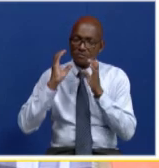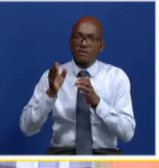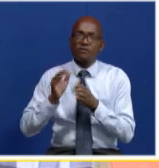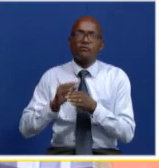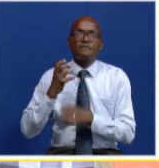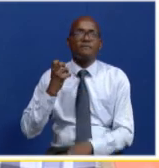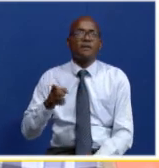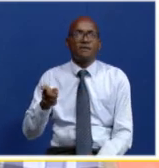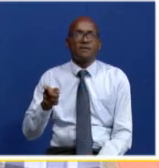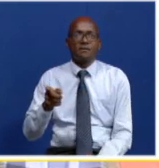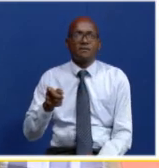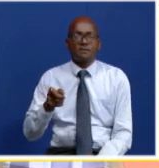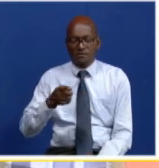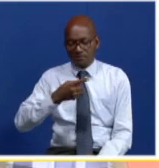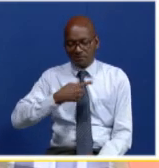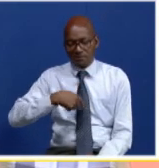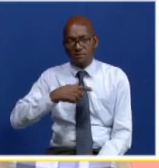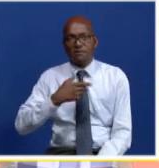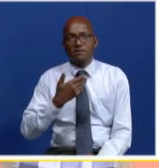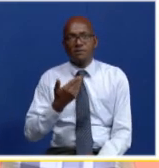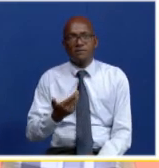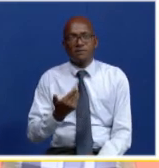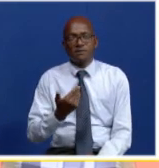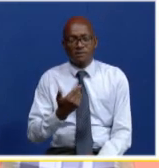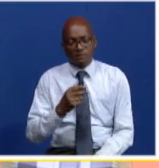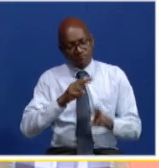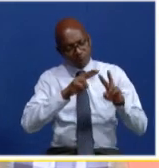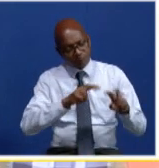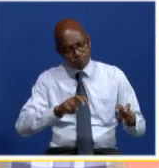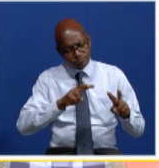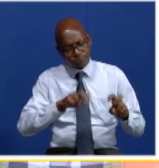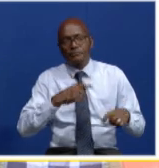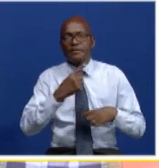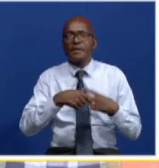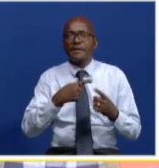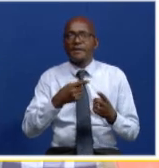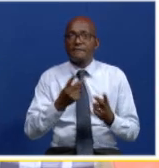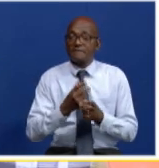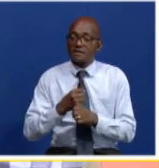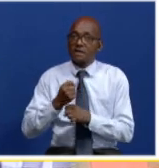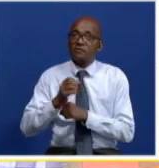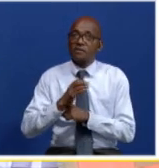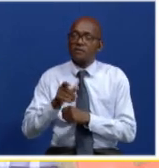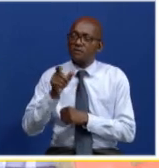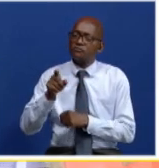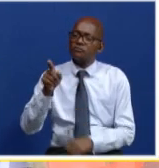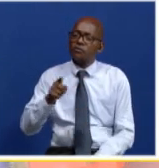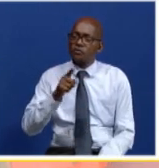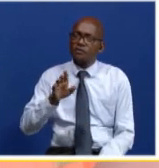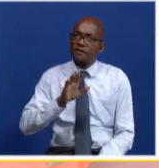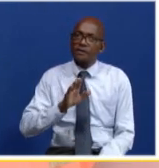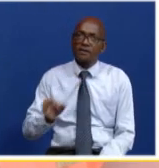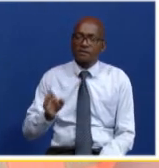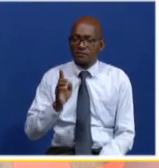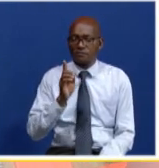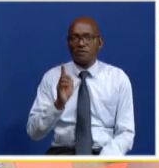kwa sama mamlaka tenda kuf kagu na tchu hatu kwa wasafi amb wam na makosa hay